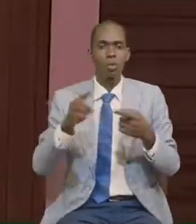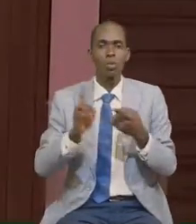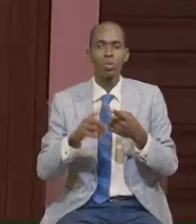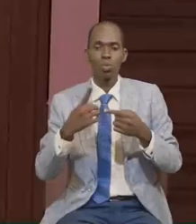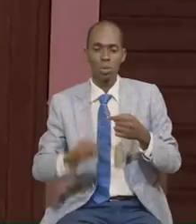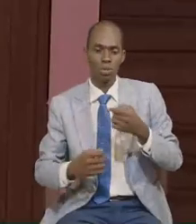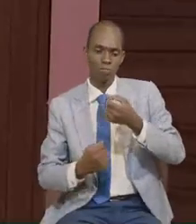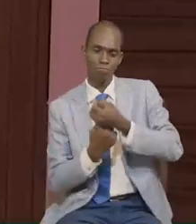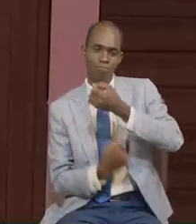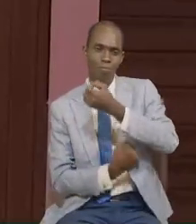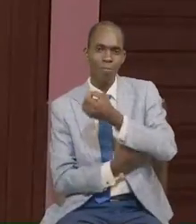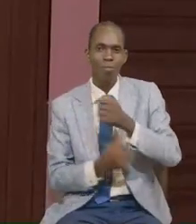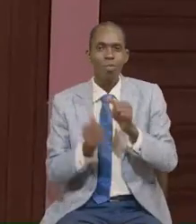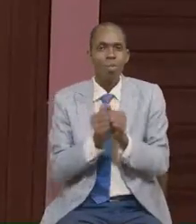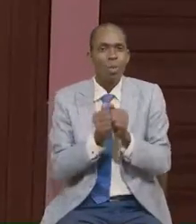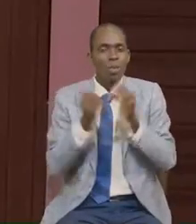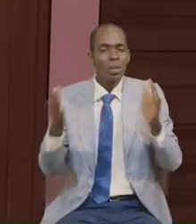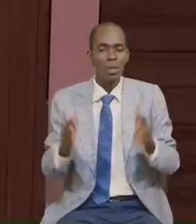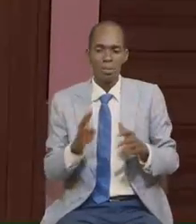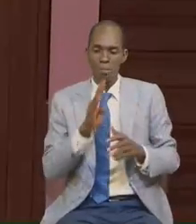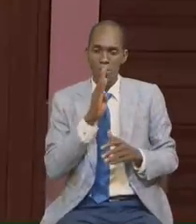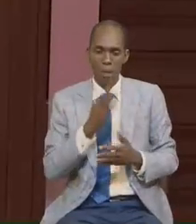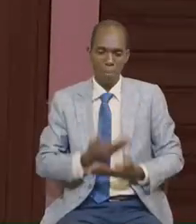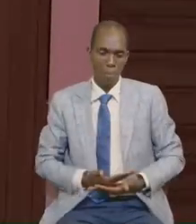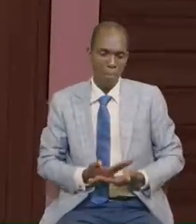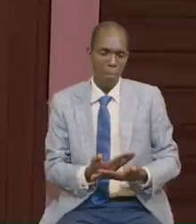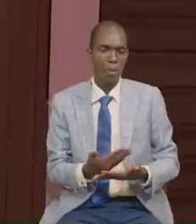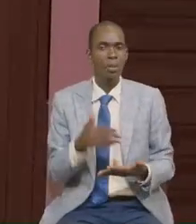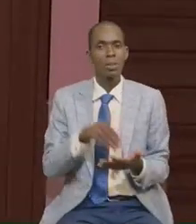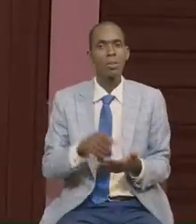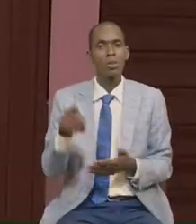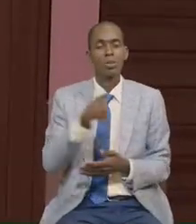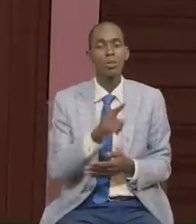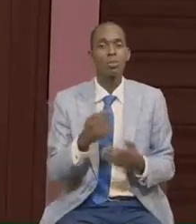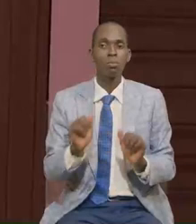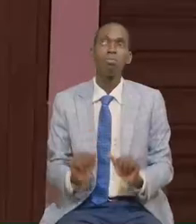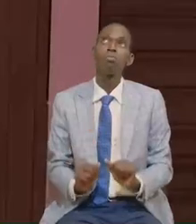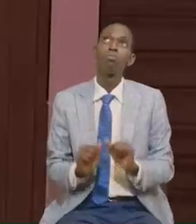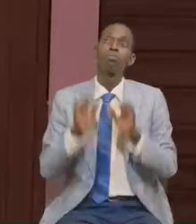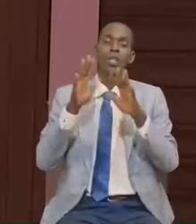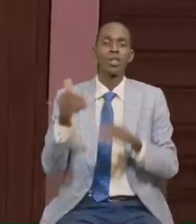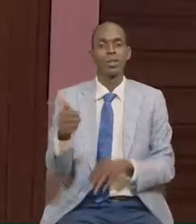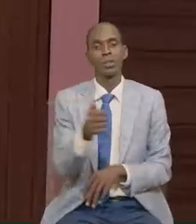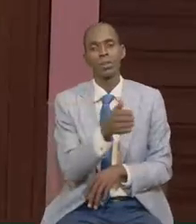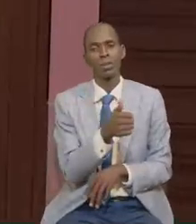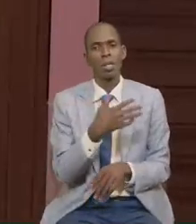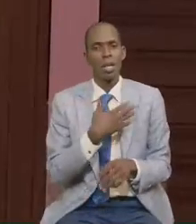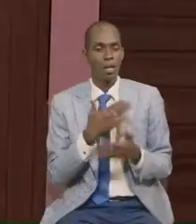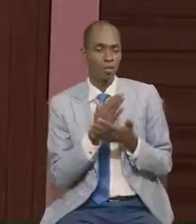être de nouveau sur tes livré et quelqu'un qui